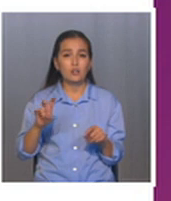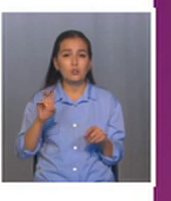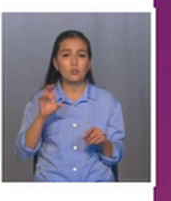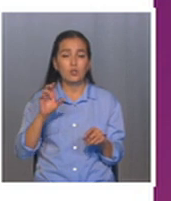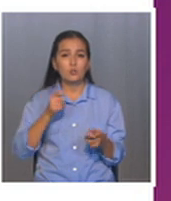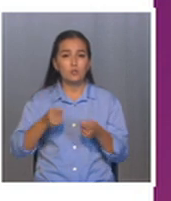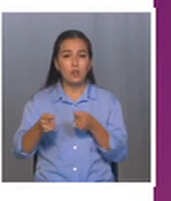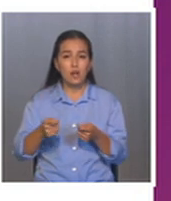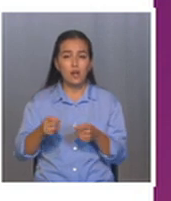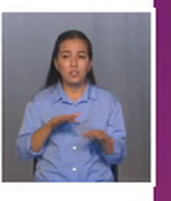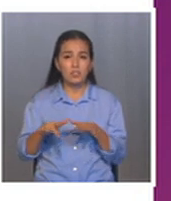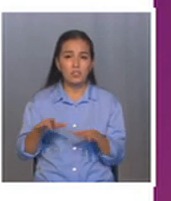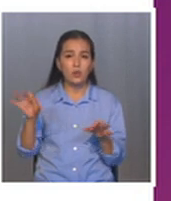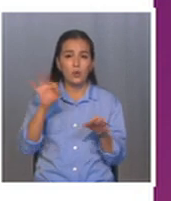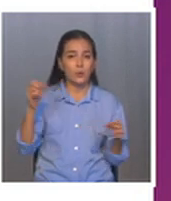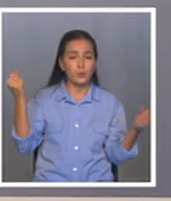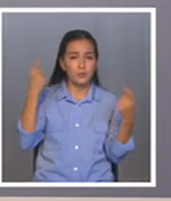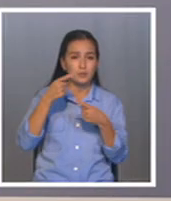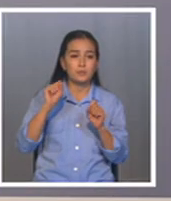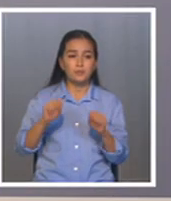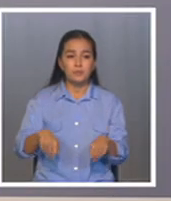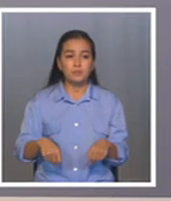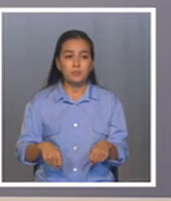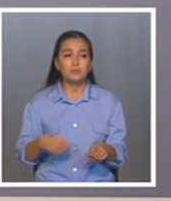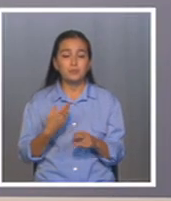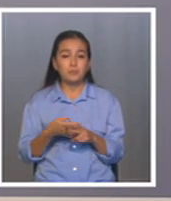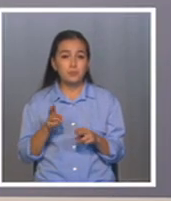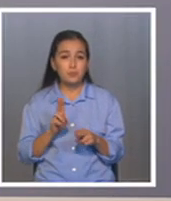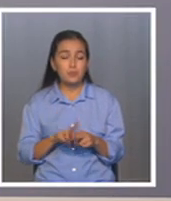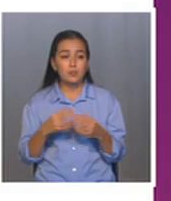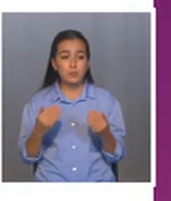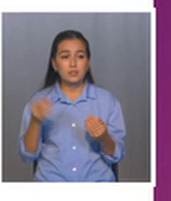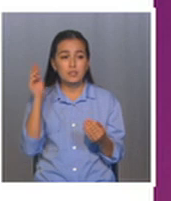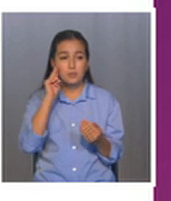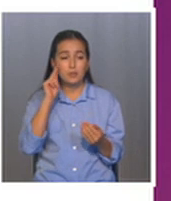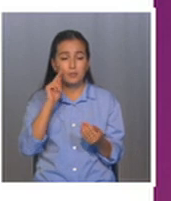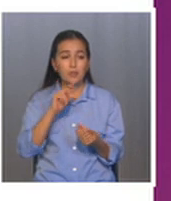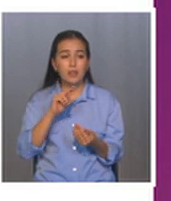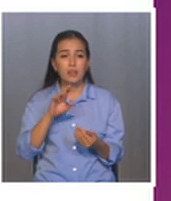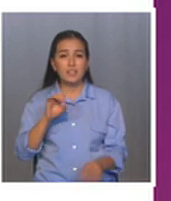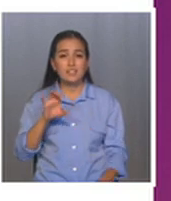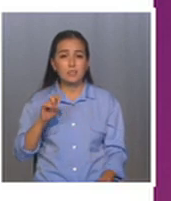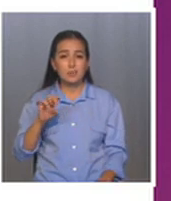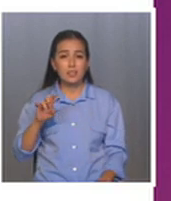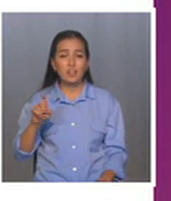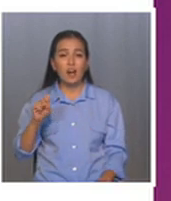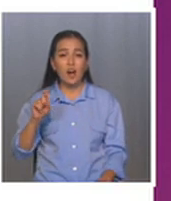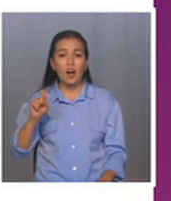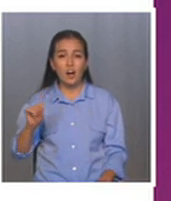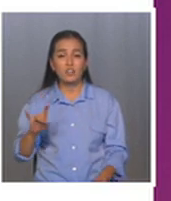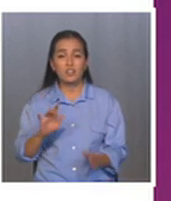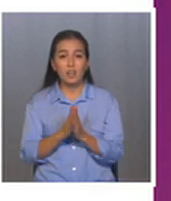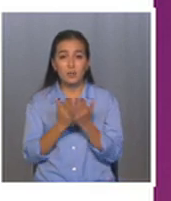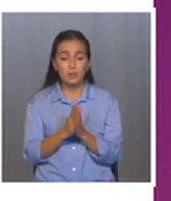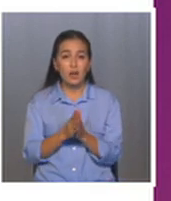әрекеттерінен хабардар болады. Міне оқушылар, бүгін сабағымызда Ілияс Есенберлиннің Қаһар романы мазмұнын